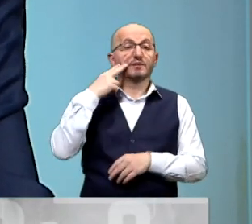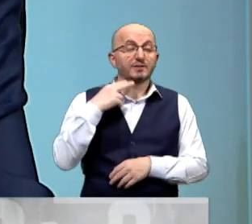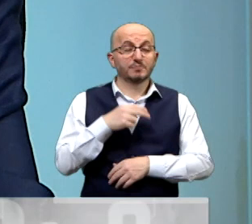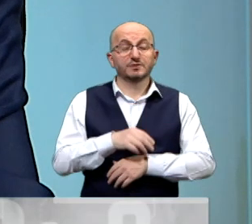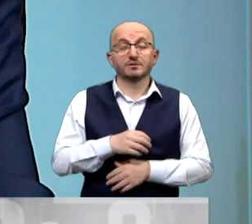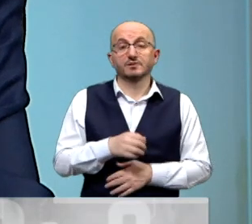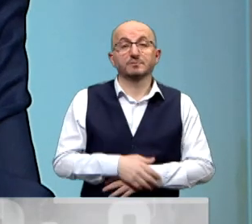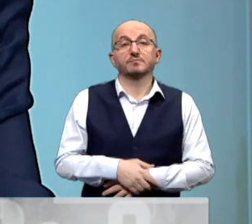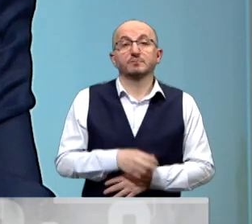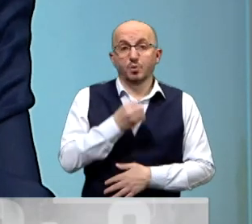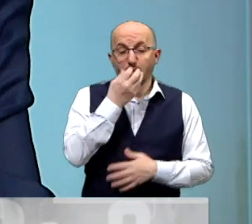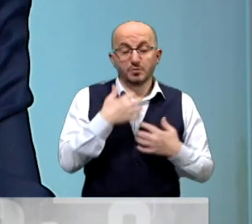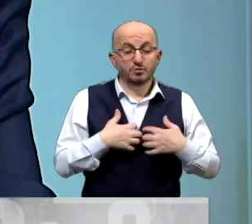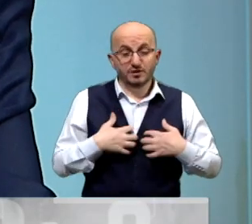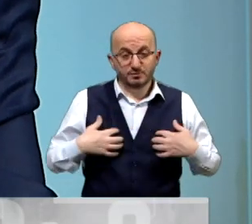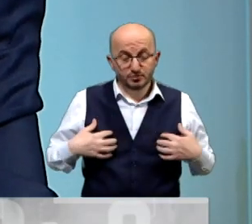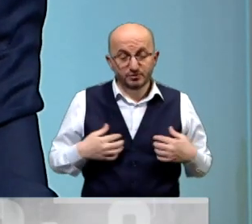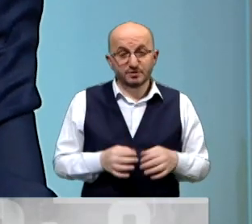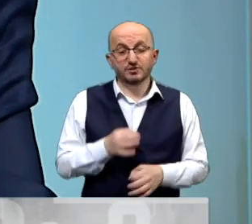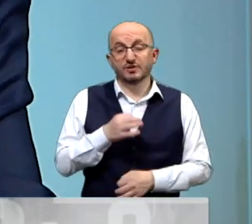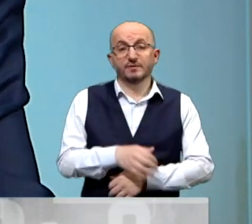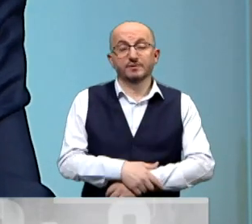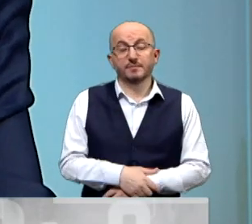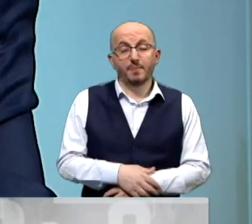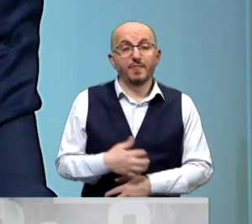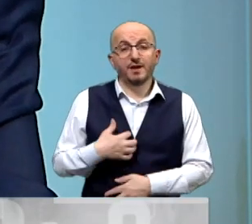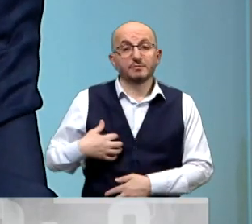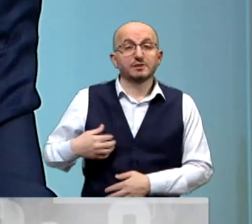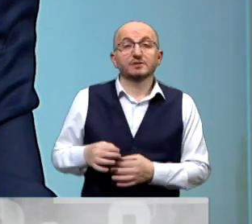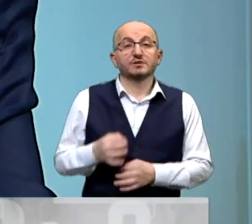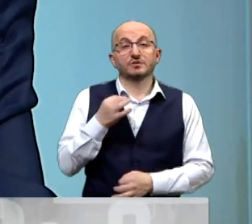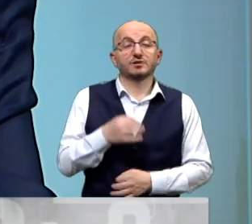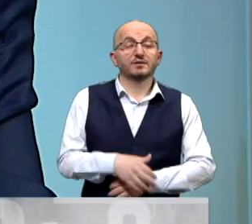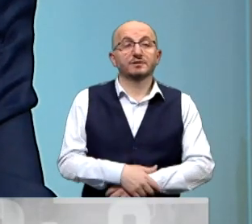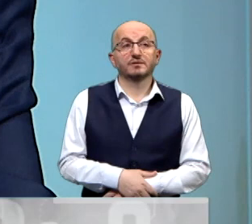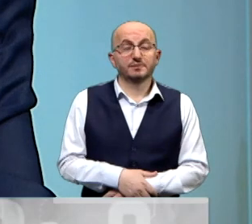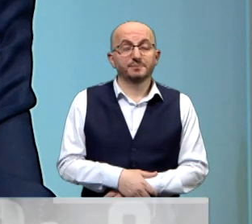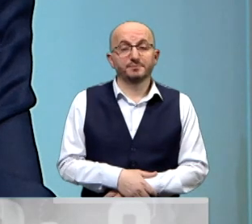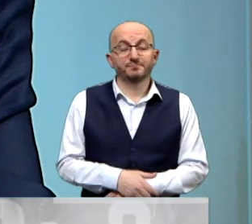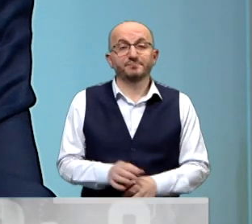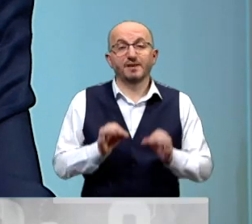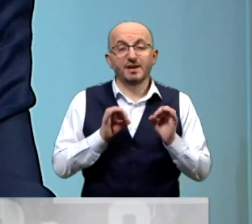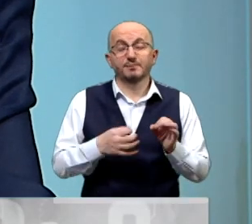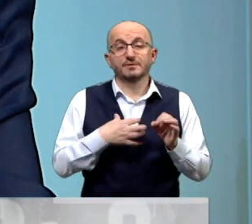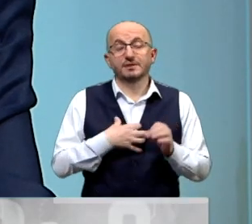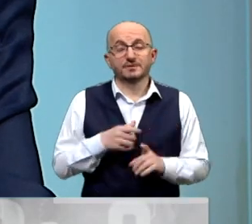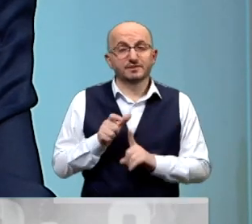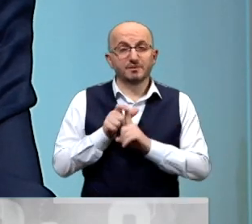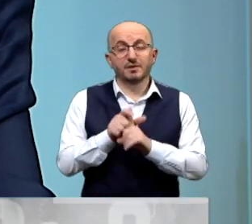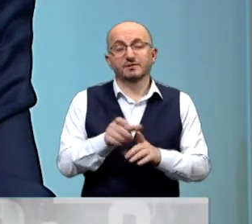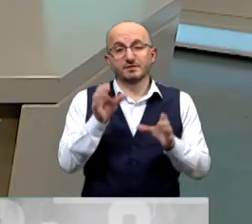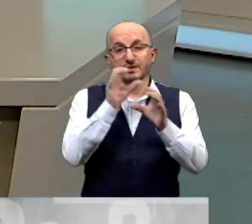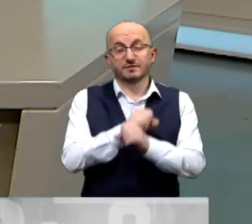muhammedül emindi Müslüman da güvenilir insandır Emin insandır hem kendisini emanet edilen